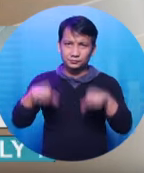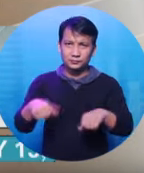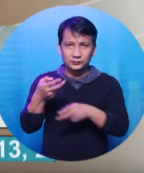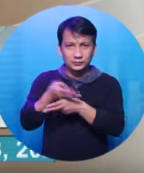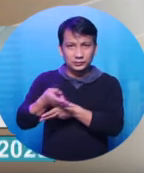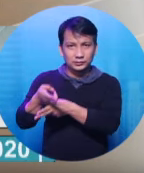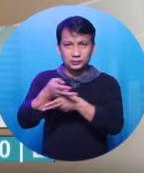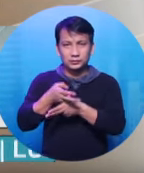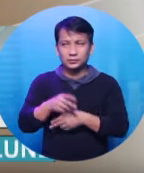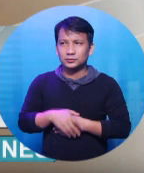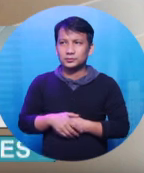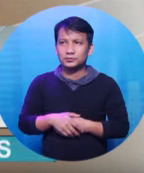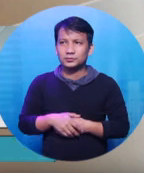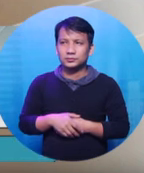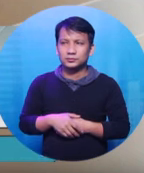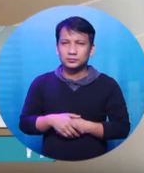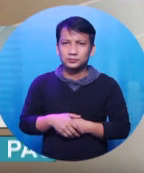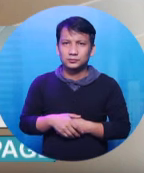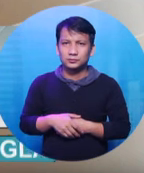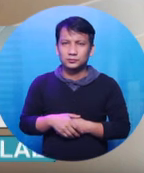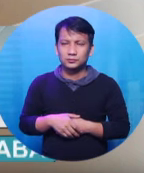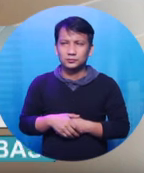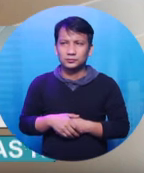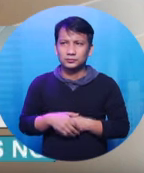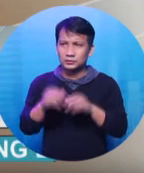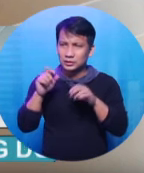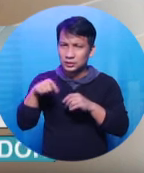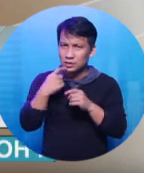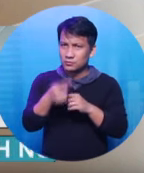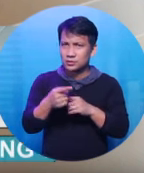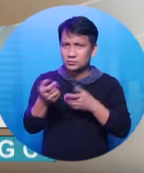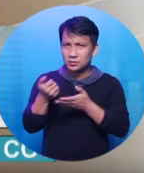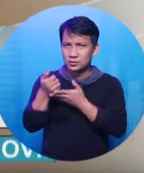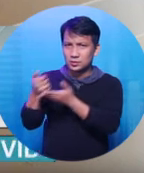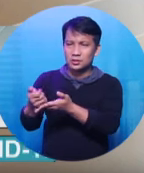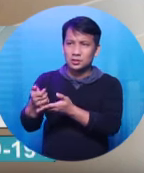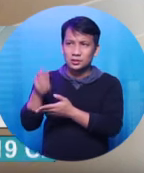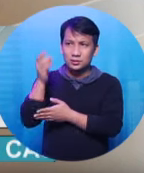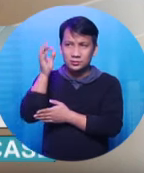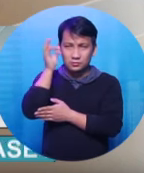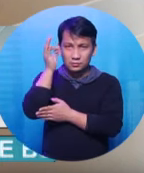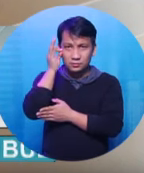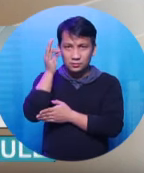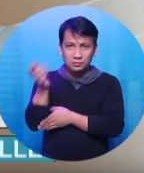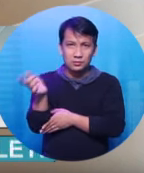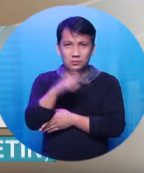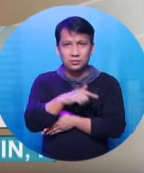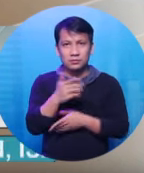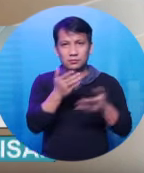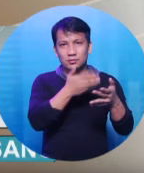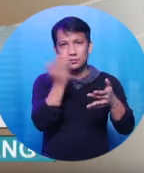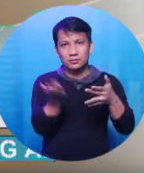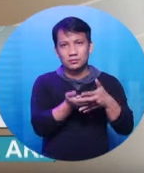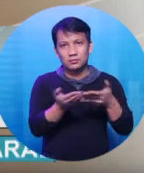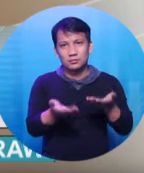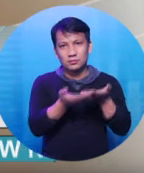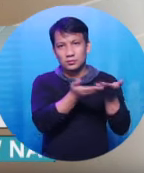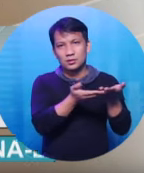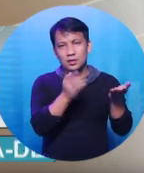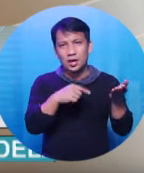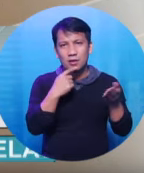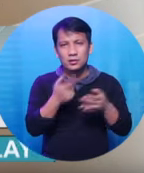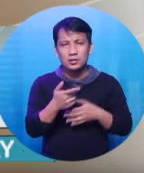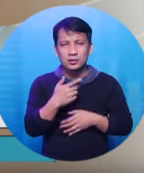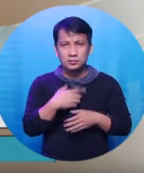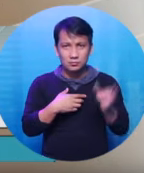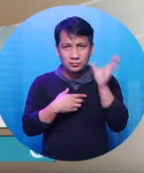mag-ingat. Okay. Sige po ma'am, tutulungan po namin itong si Sir Fitz para sampan ng kaso si Ma'am Carla.